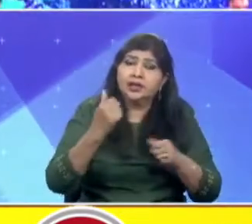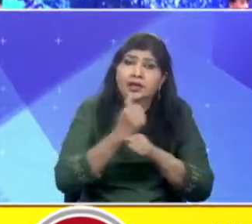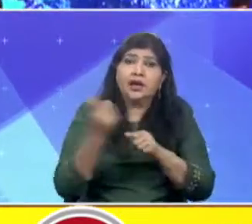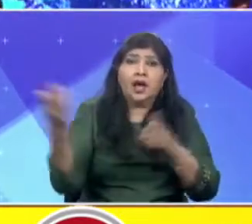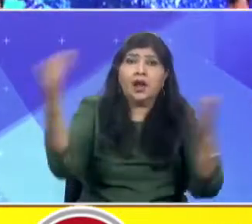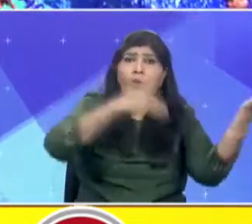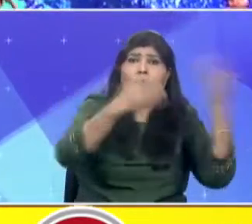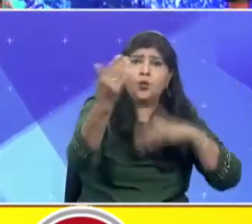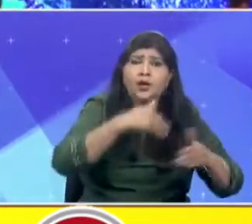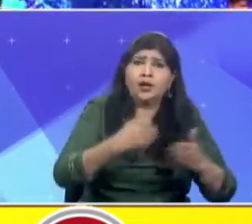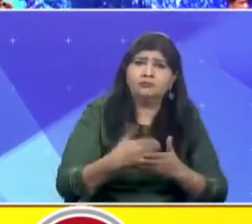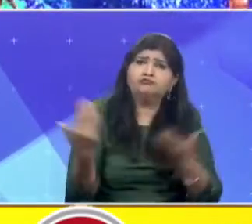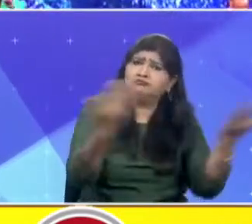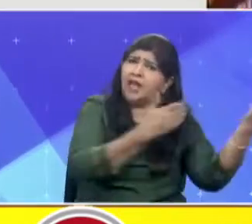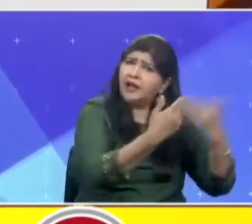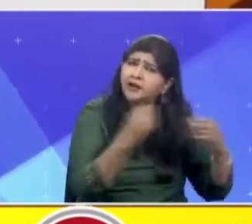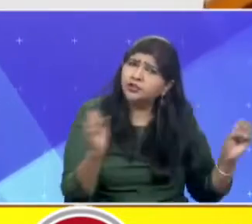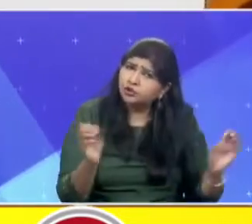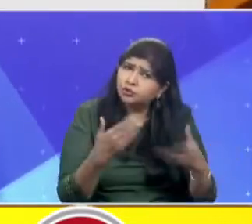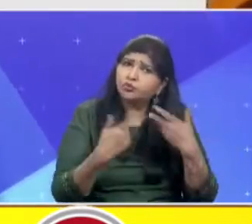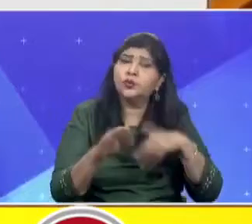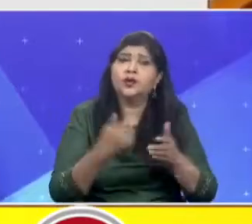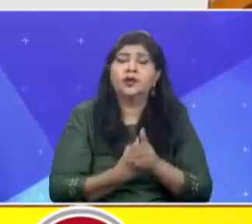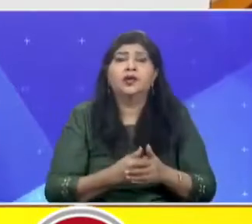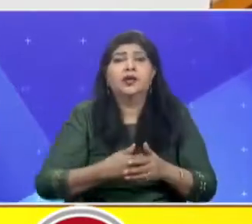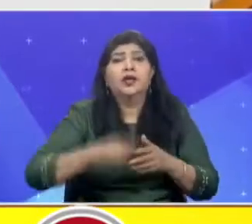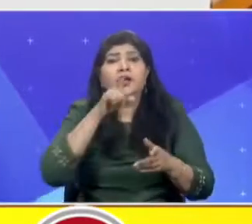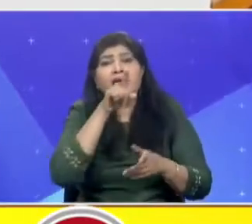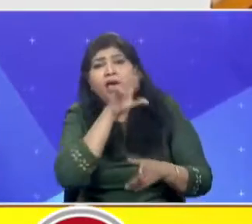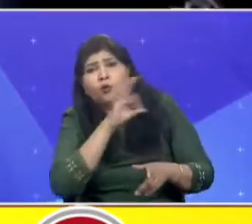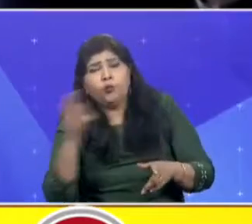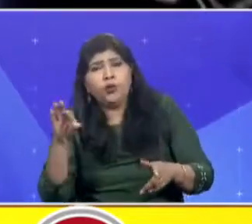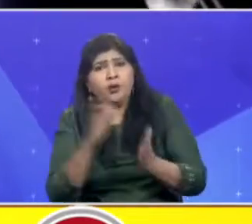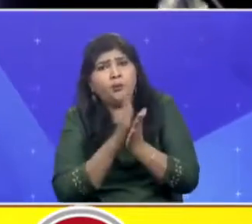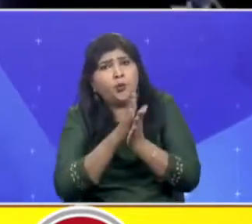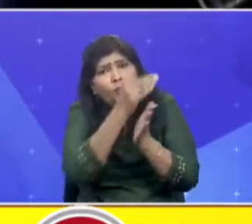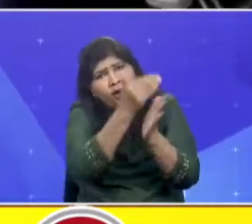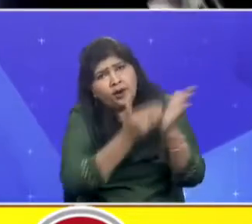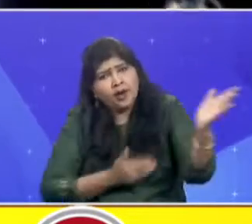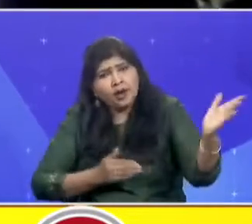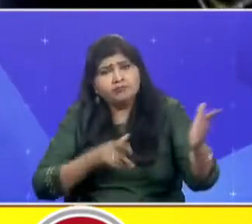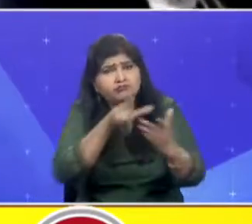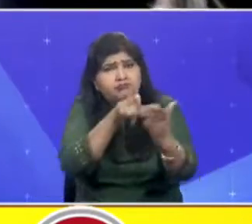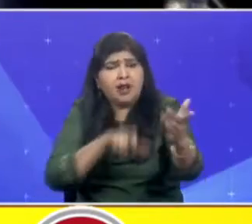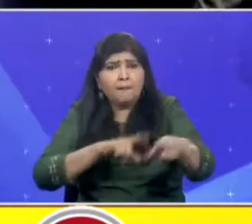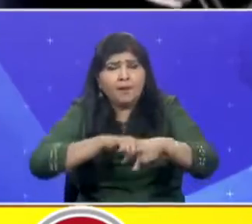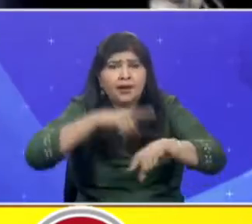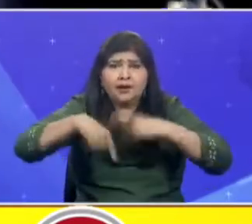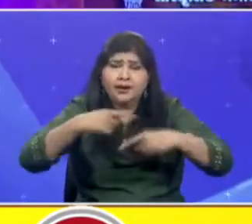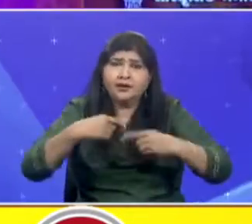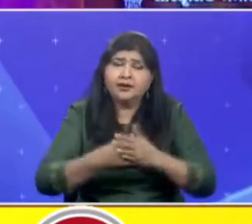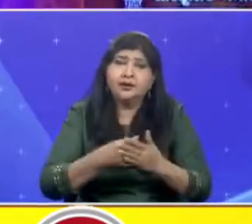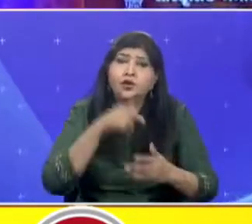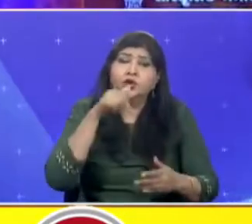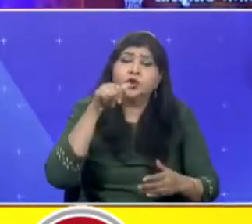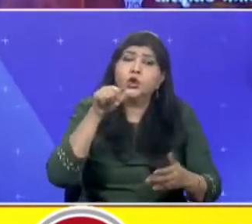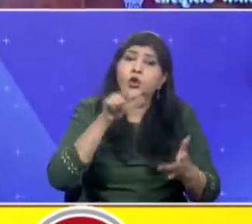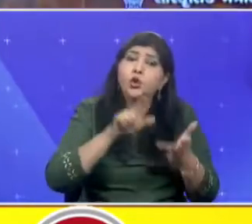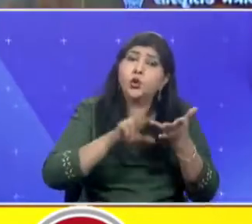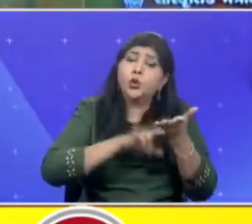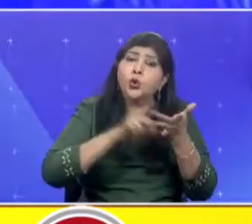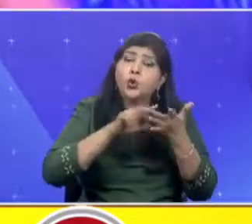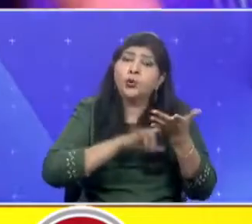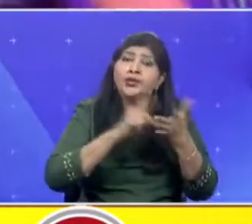भी आने लगे हैं। एक सप्ताह तक चलने वाले माधवपुर मेले में नॉर्थ ईस्ट